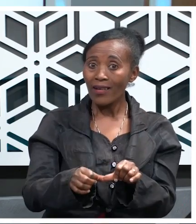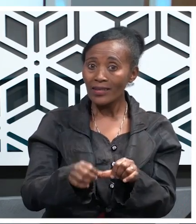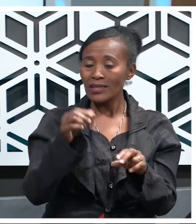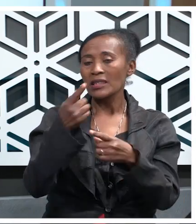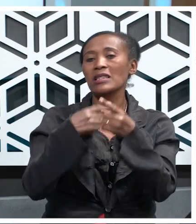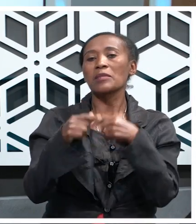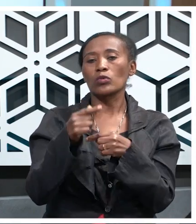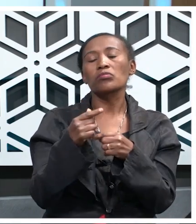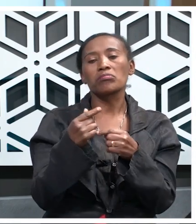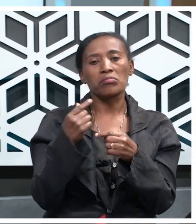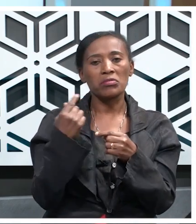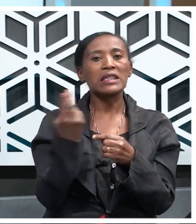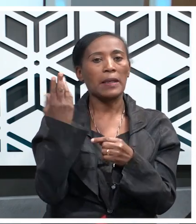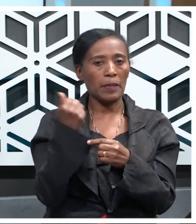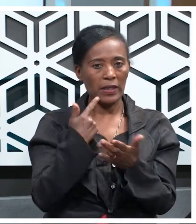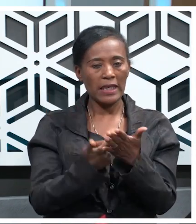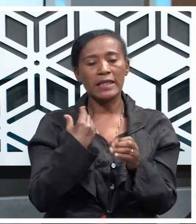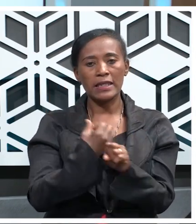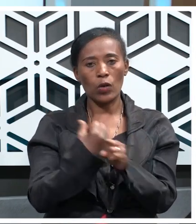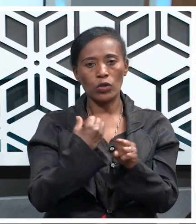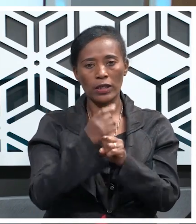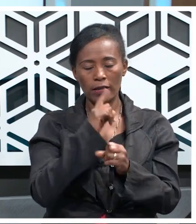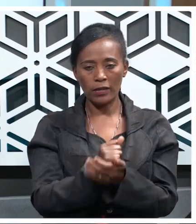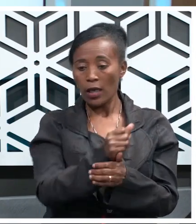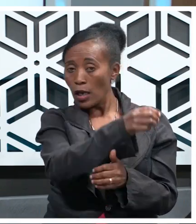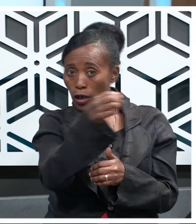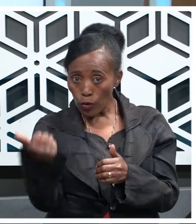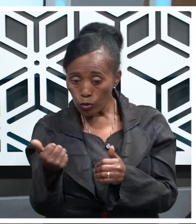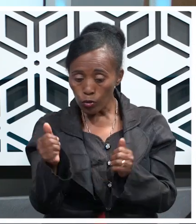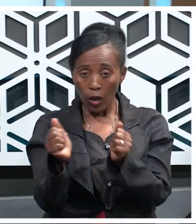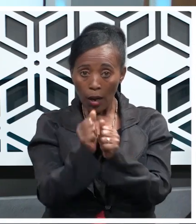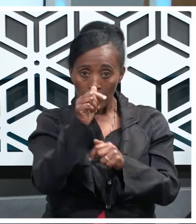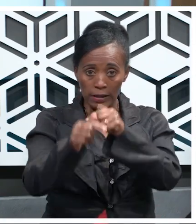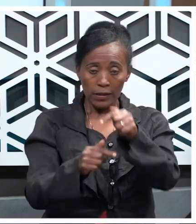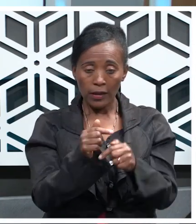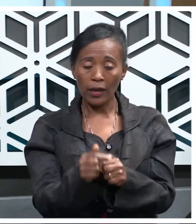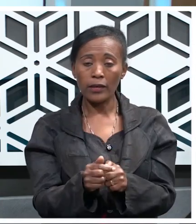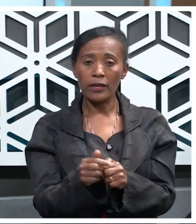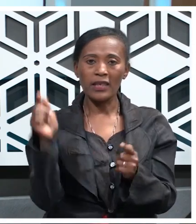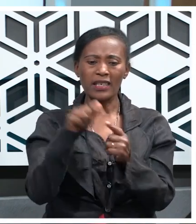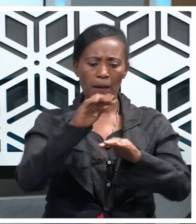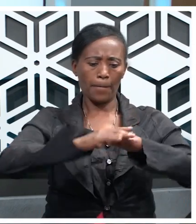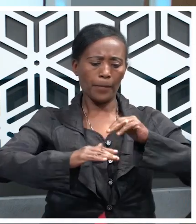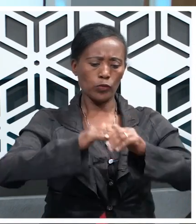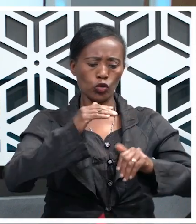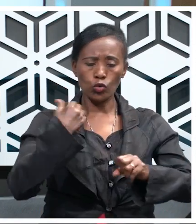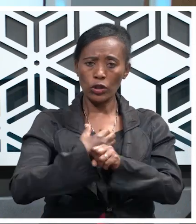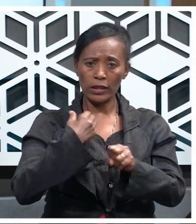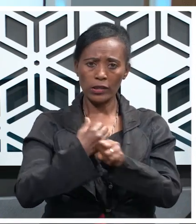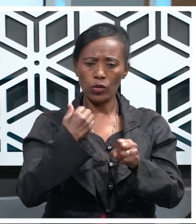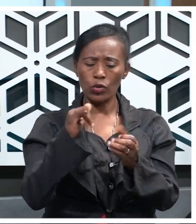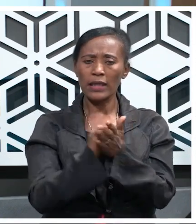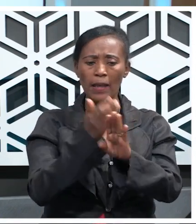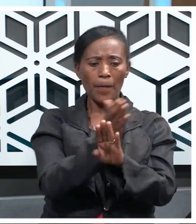ሴንተር ስንጠቀምበት ስለነበረ እነዚህ ስራዎችን ሰርተናል። ሌሎቹ ጋር ግን ስንሄድ እንደ ምቹነት